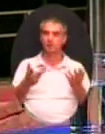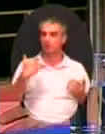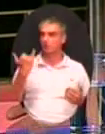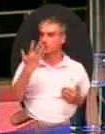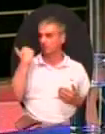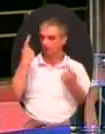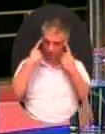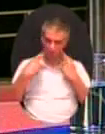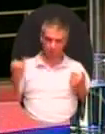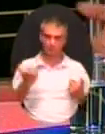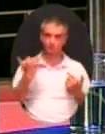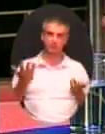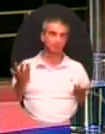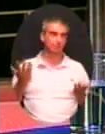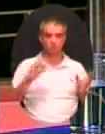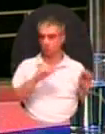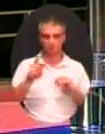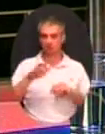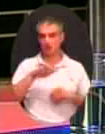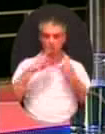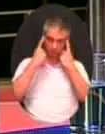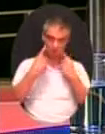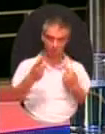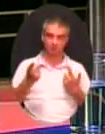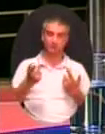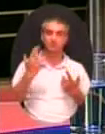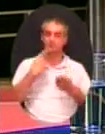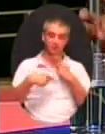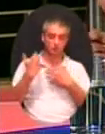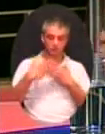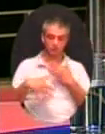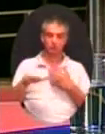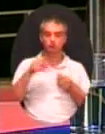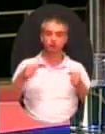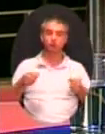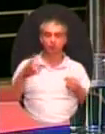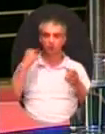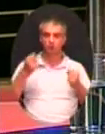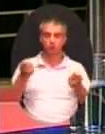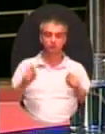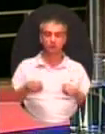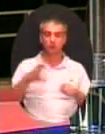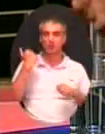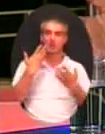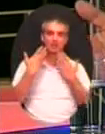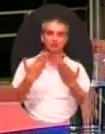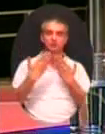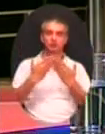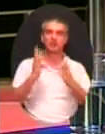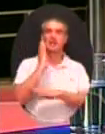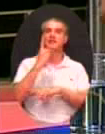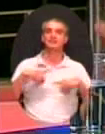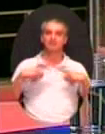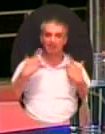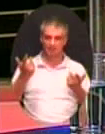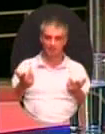פעם היה שם חרדי. היו חרדים, אבל זה לא אזור חרדי. זה נפרץ בשנים האחרונות השוק. השוק היה סגור, הייתה שם ישיבת היצחיים,